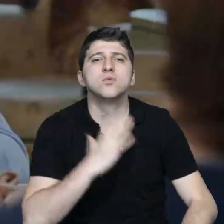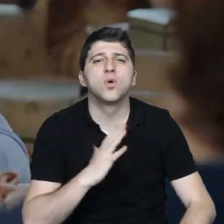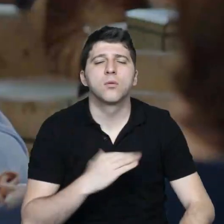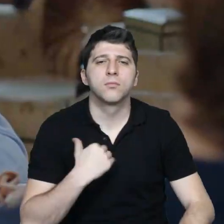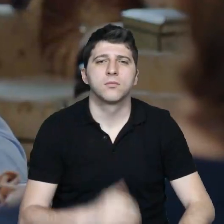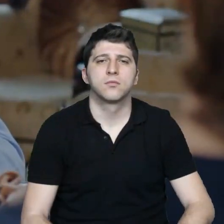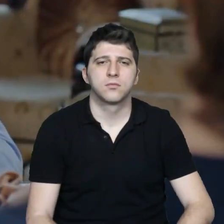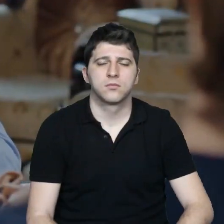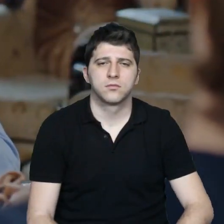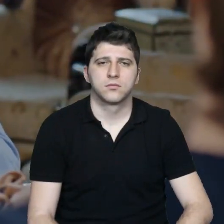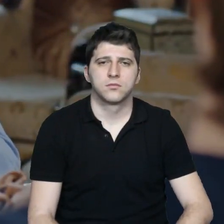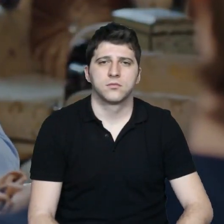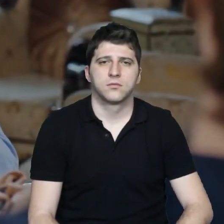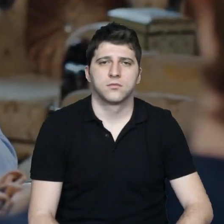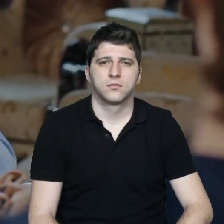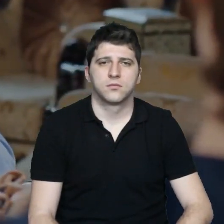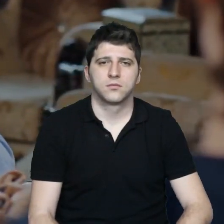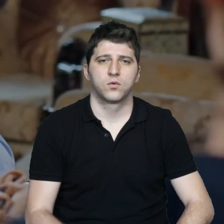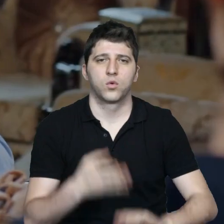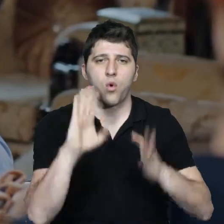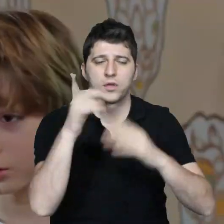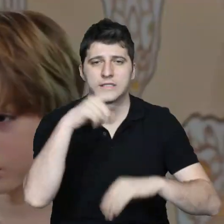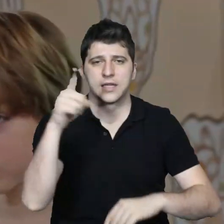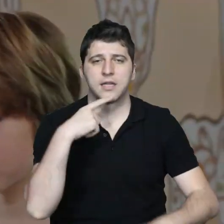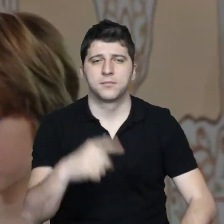çatal bıçağını bıraktı. Odasına dedim.